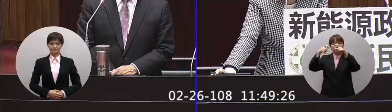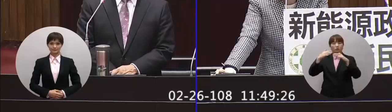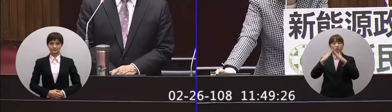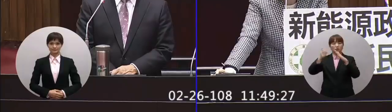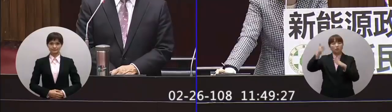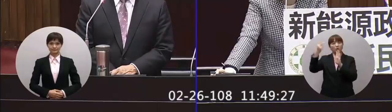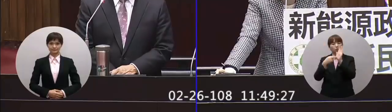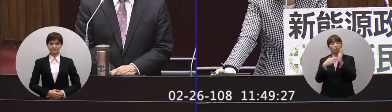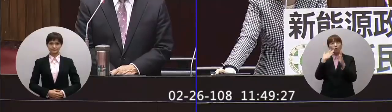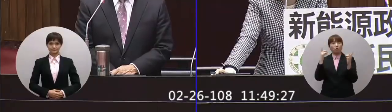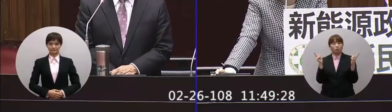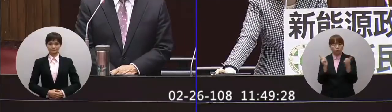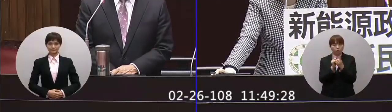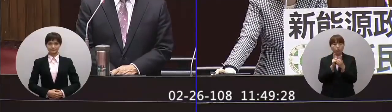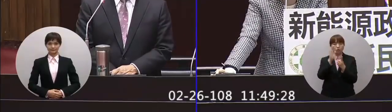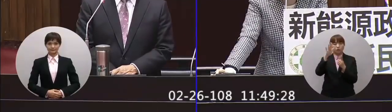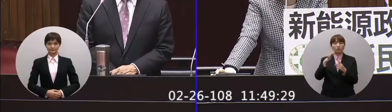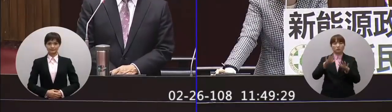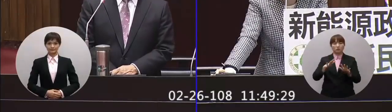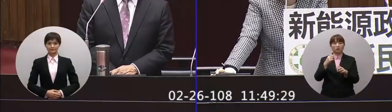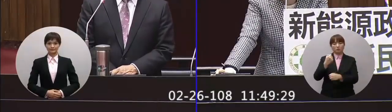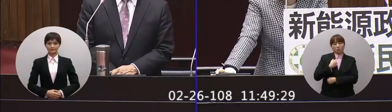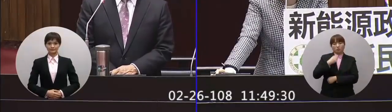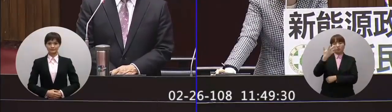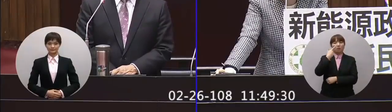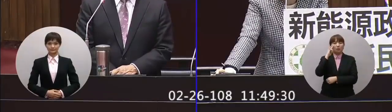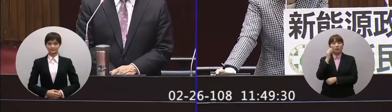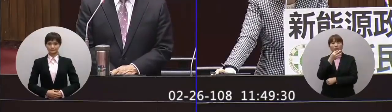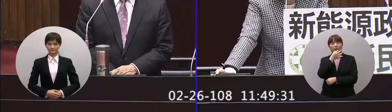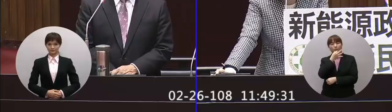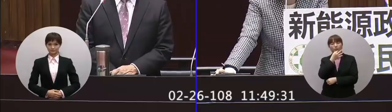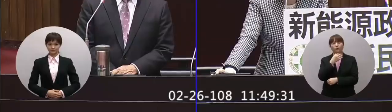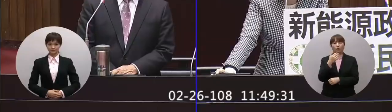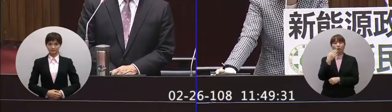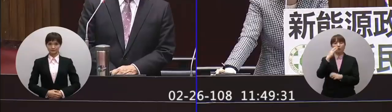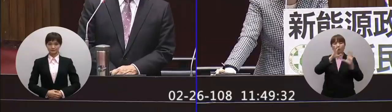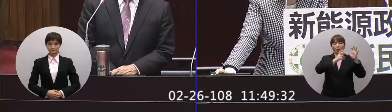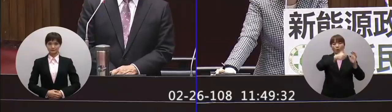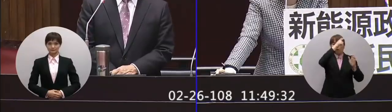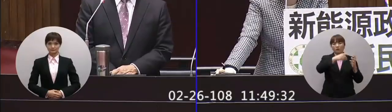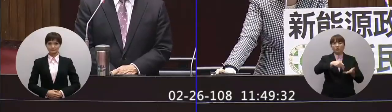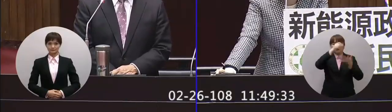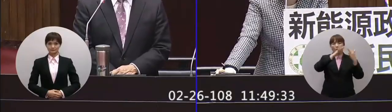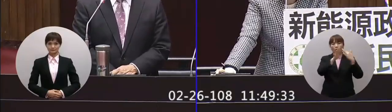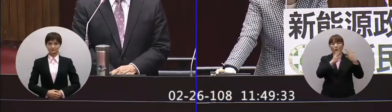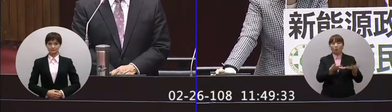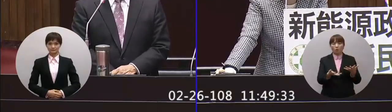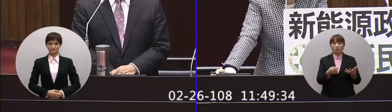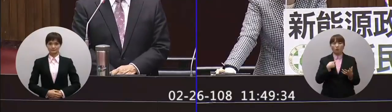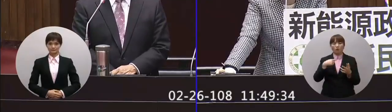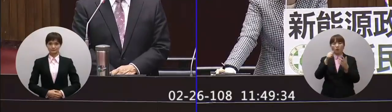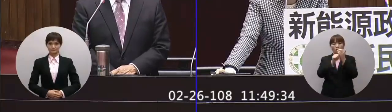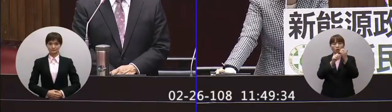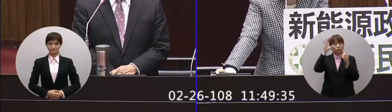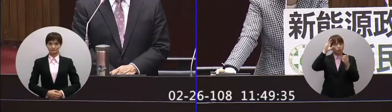说，他遇到了一些现役的军人的爸妈，很担心。他说，连总统都在讲战争的事情，我们的